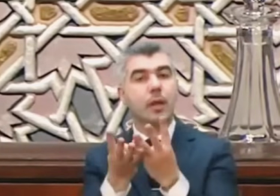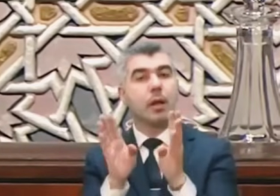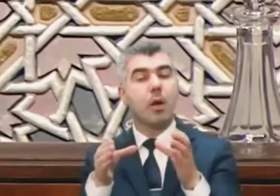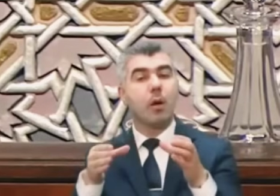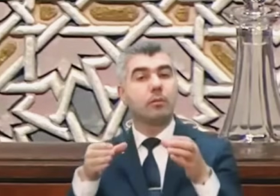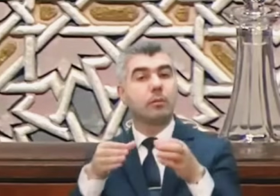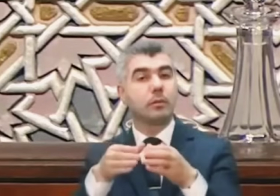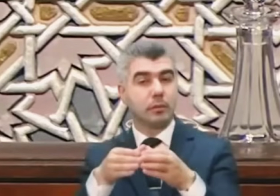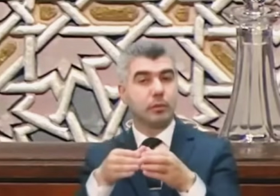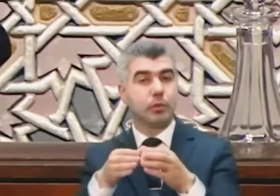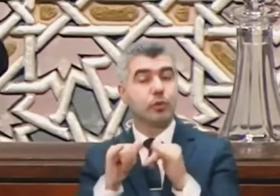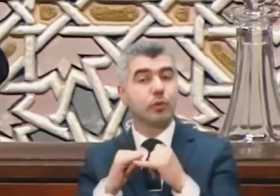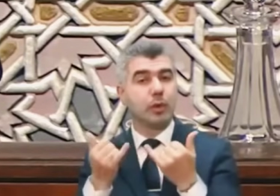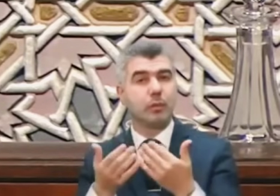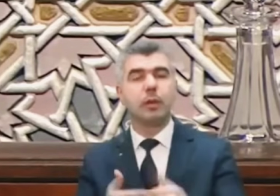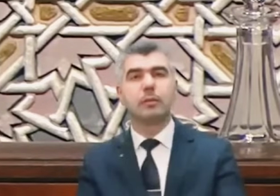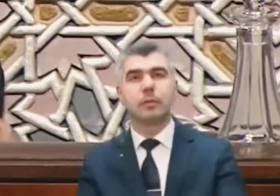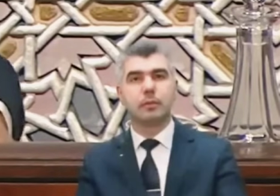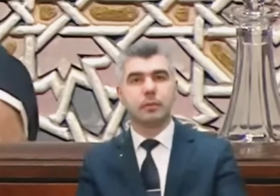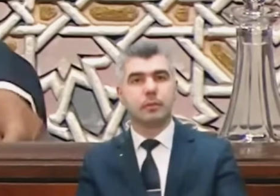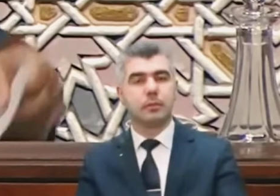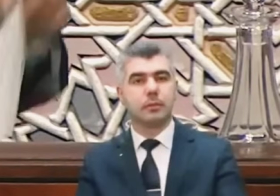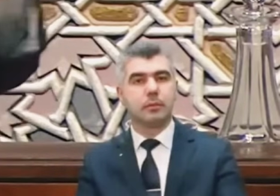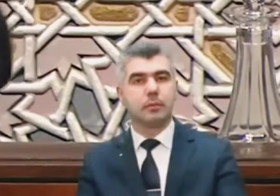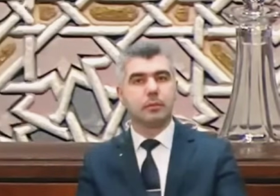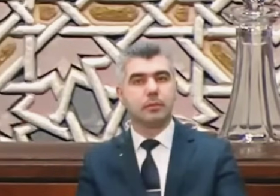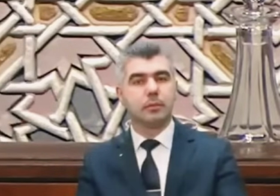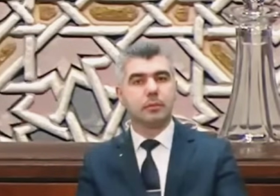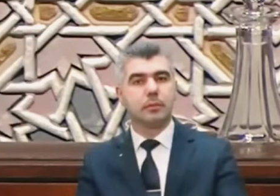ما شفتوش فين هي.